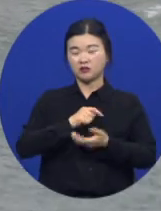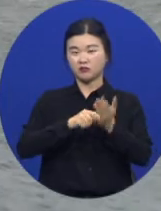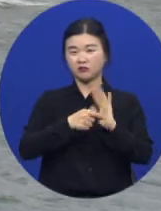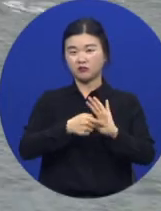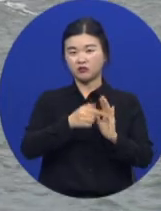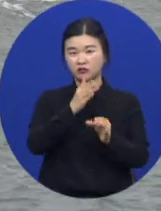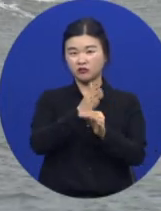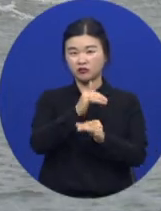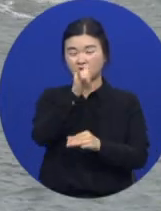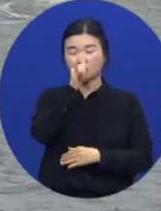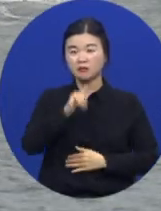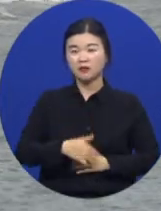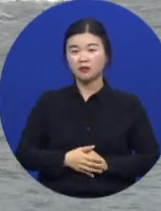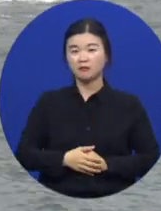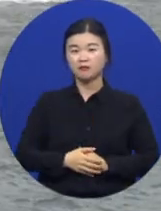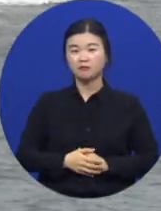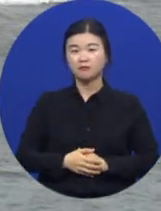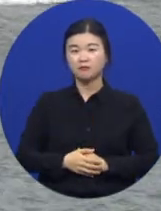예비특보가 발효됐습니다.